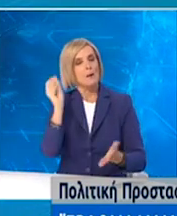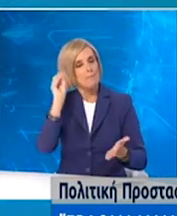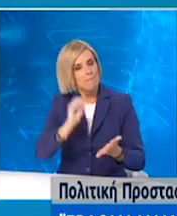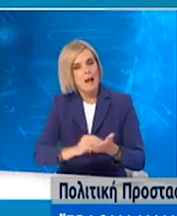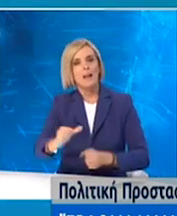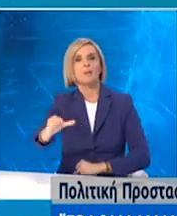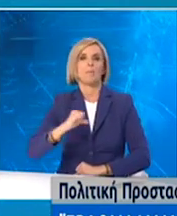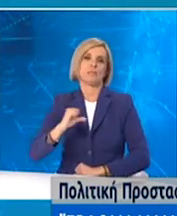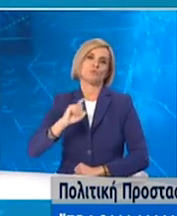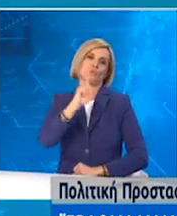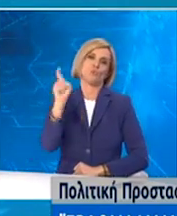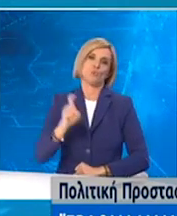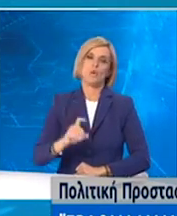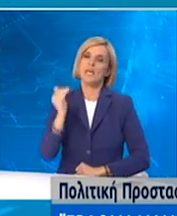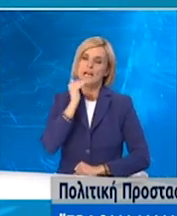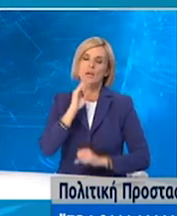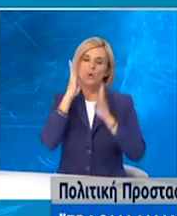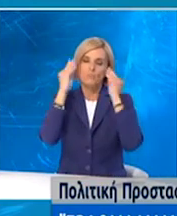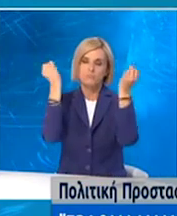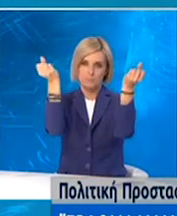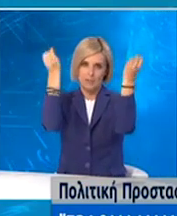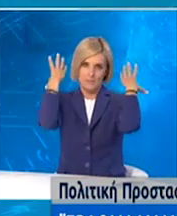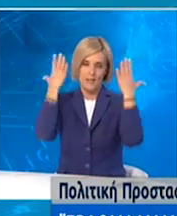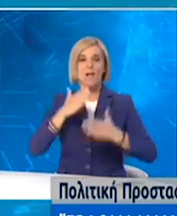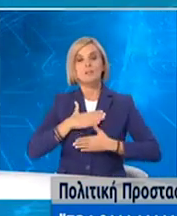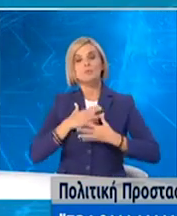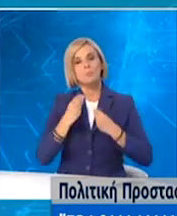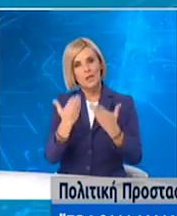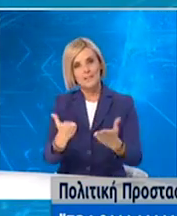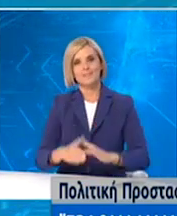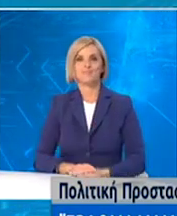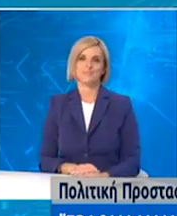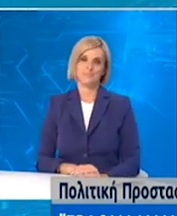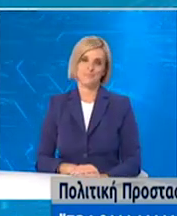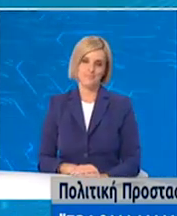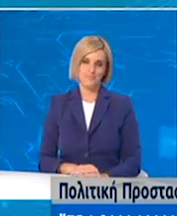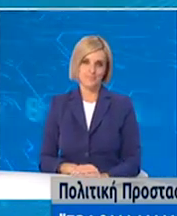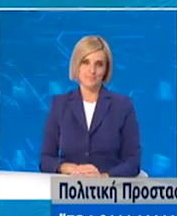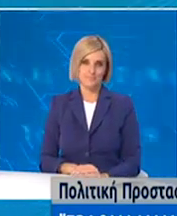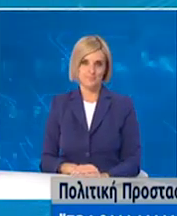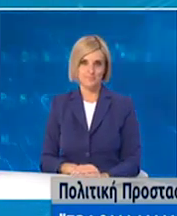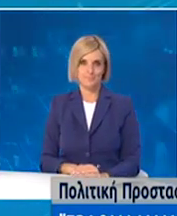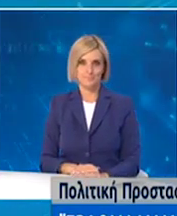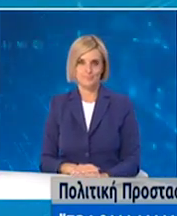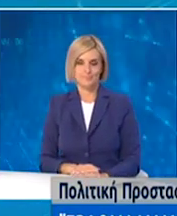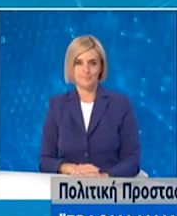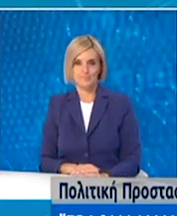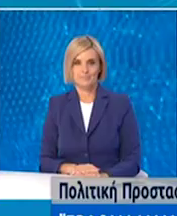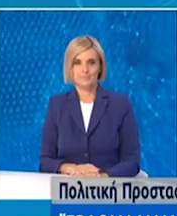μας πίσω, πολύ γρήγορα θα αφήσουμε αυτόν τον εφιάλτη πίσω. Σας ευχαριστώ. Σας ευχαριστούμε πολύ.